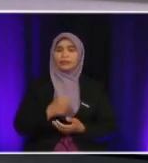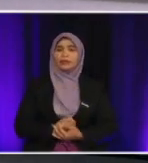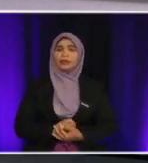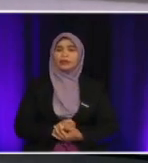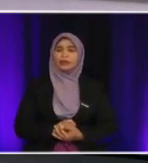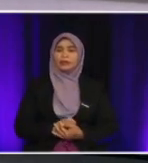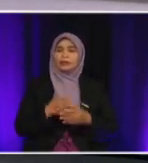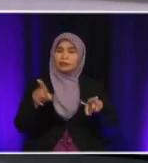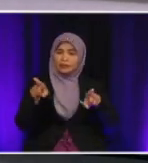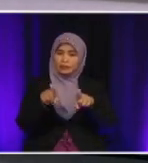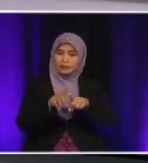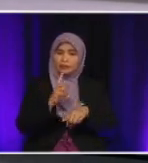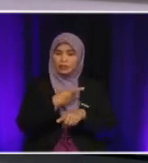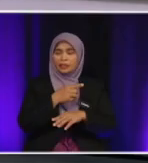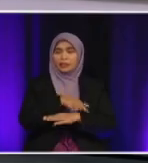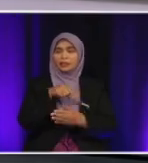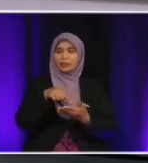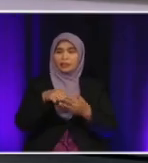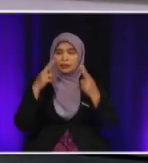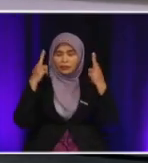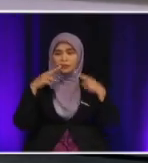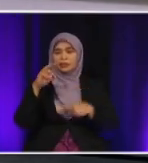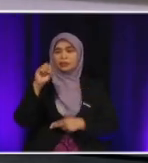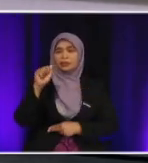baik dan bersabar kita pada hari ini adalah Ustadzah